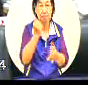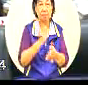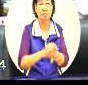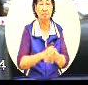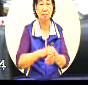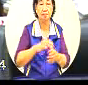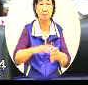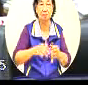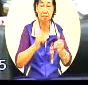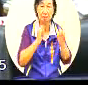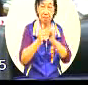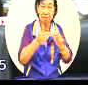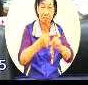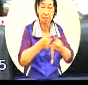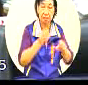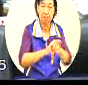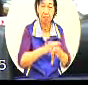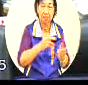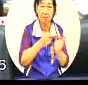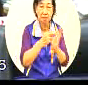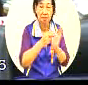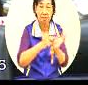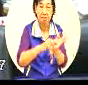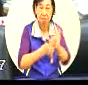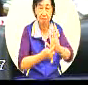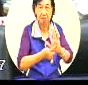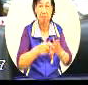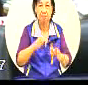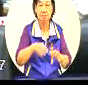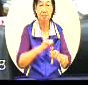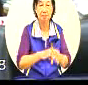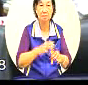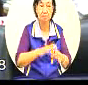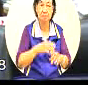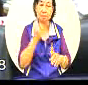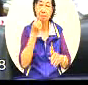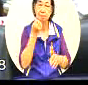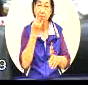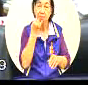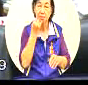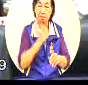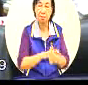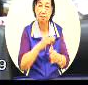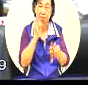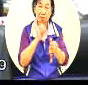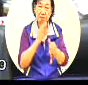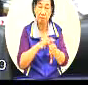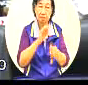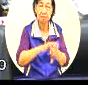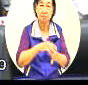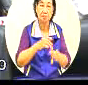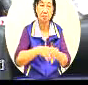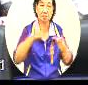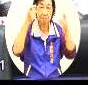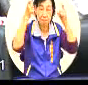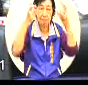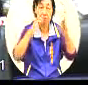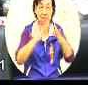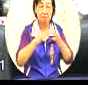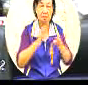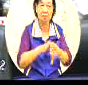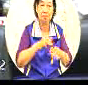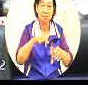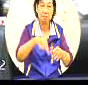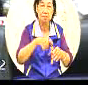范，然后未来再广泛到全高雄市都来做。因为目前高雄市所谓的通学步道都只有